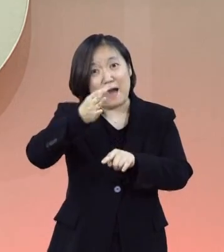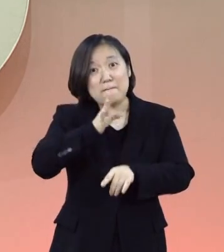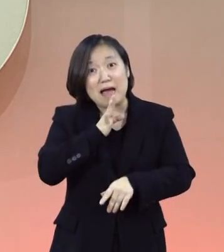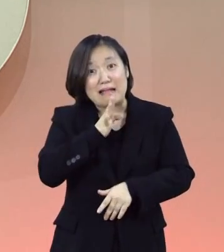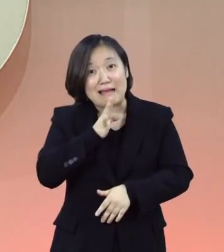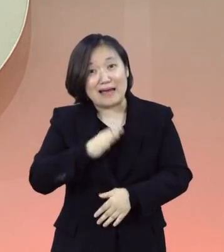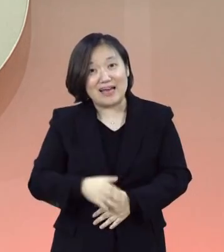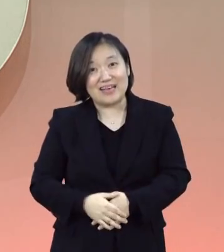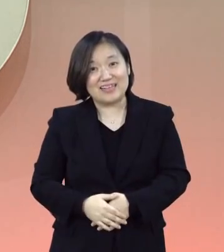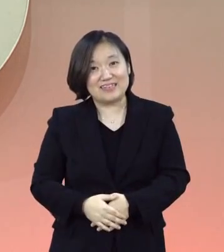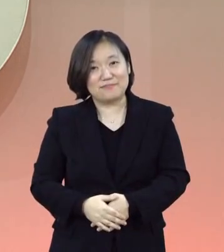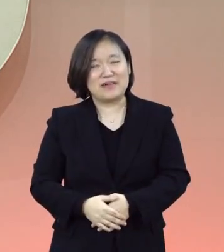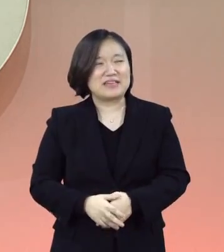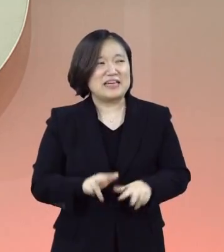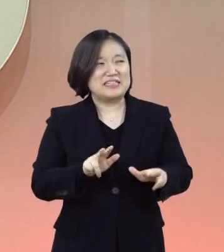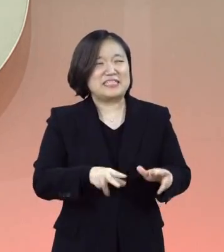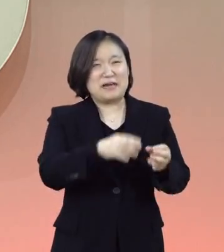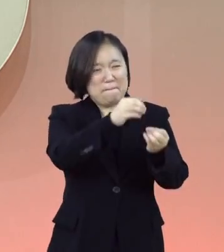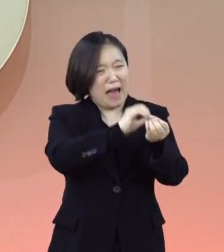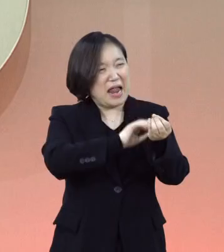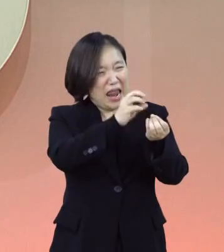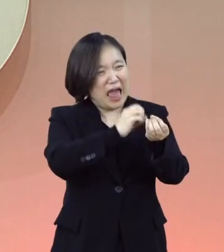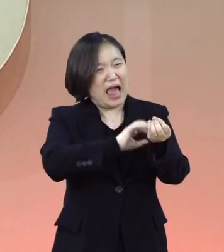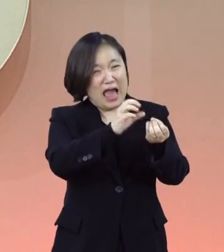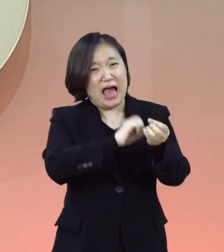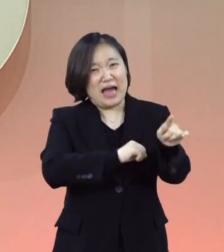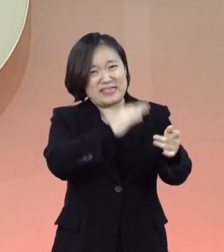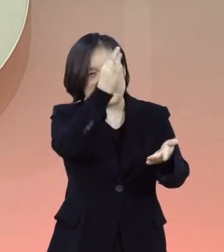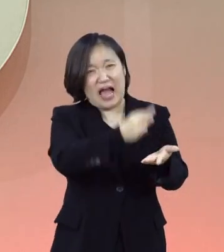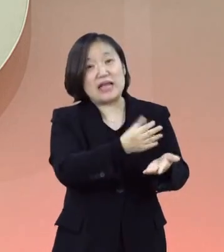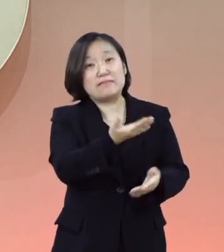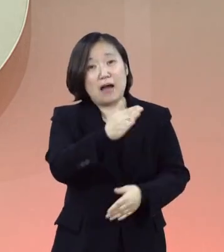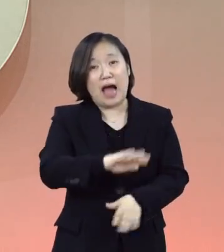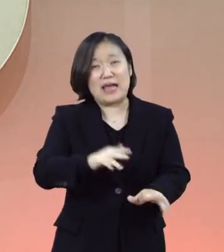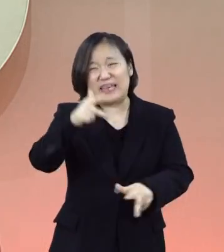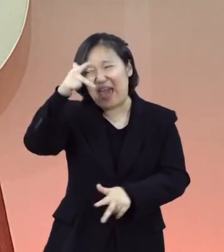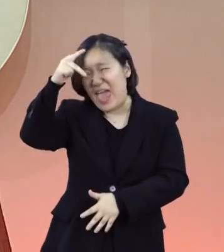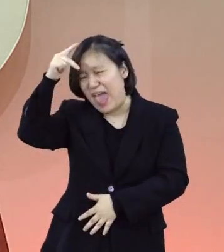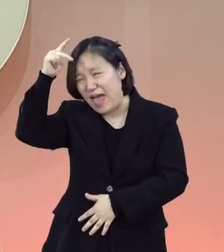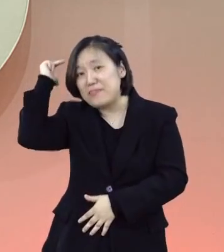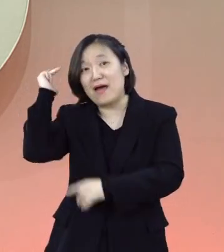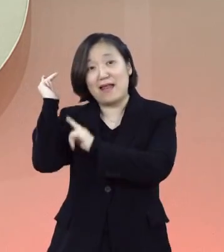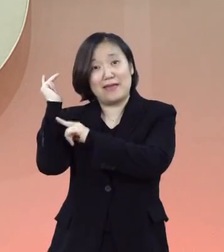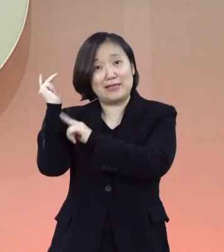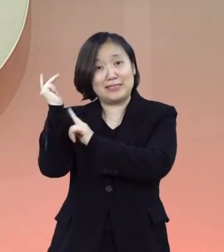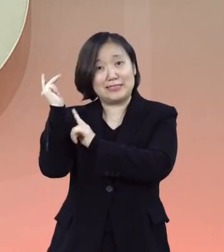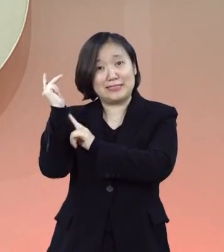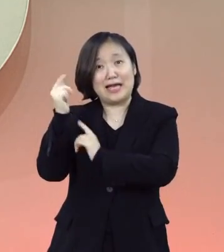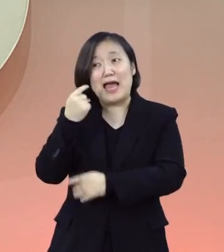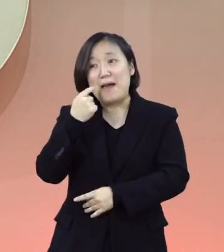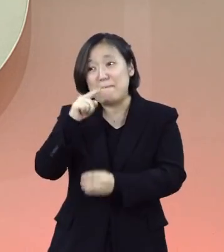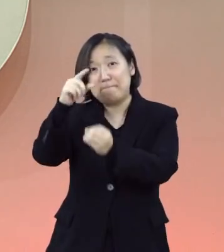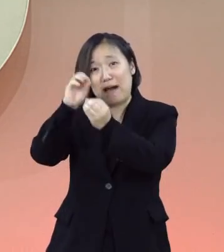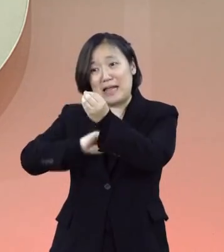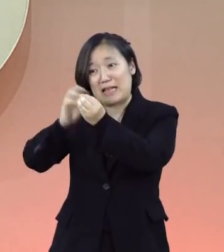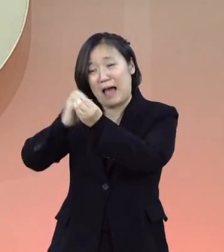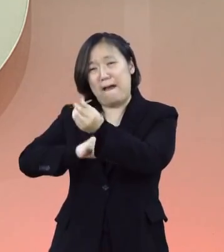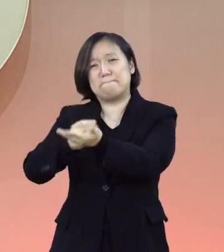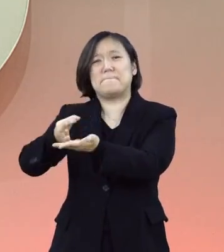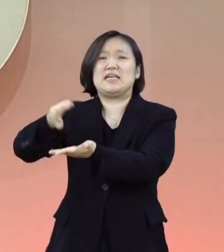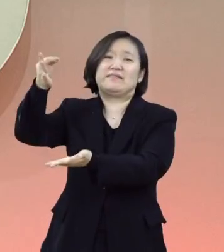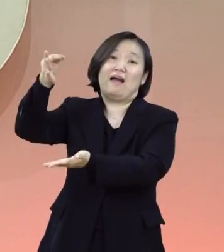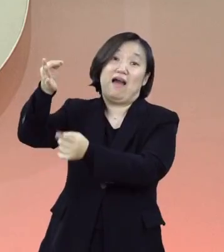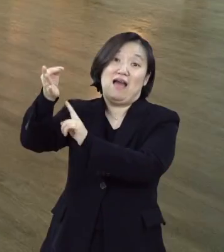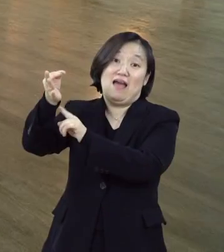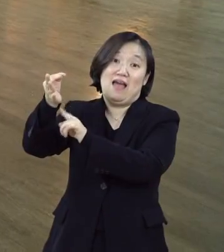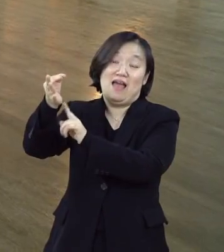지금의 뭐 바나나, 뭐 마트 가면 그냥 굴러다니는 게 바나나지만 옛날에는 정말 부의 상징이었대요, 바나나가. 그래서